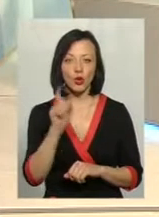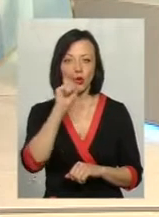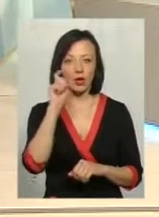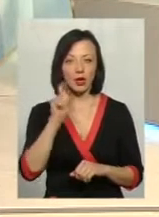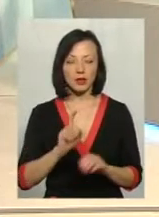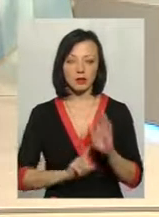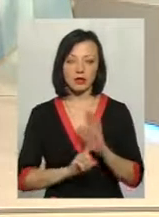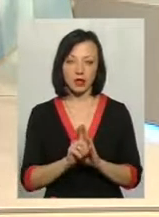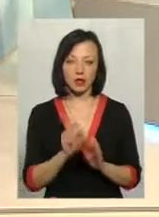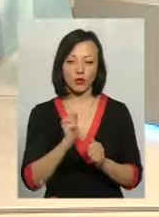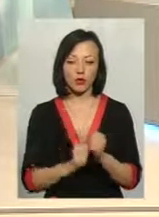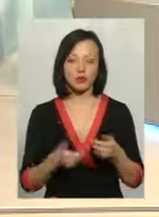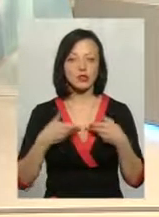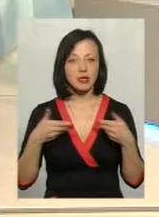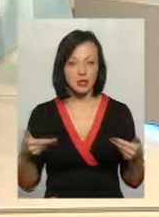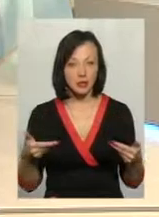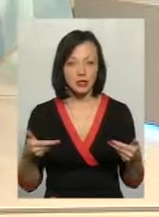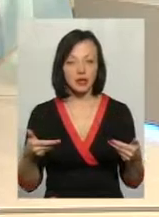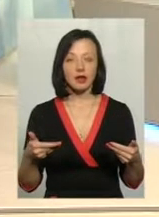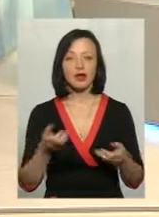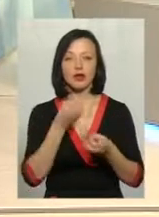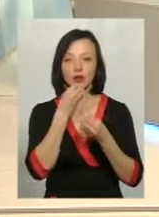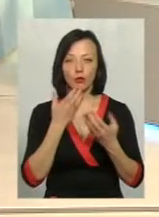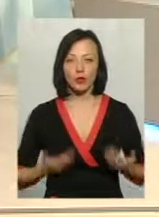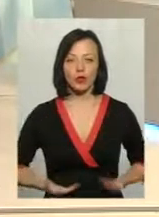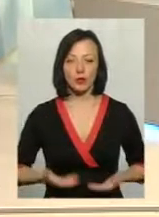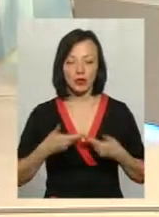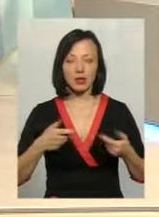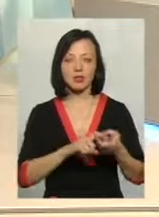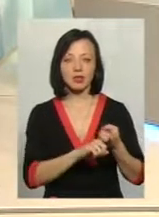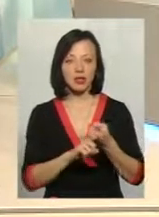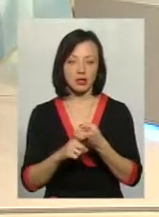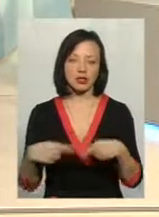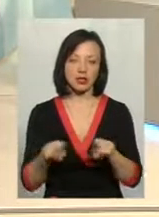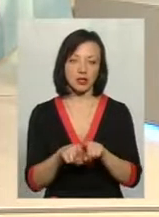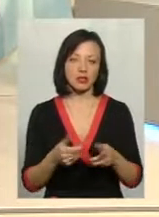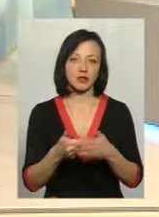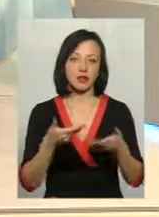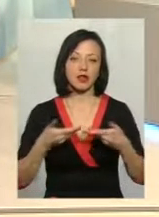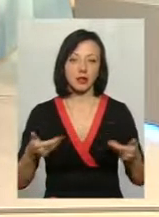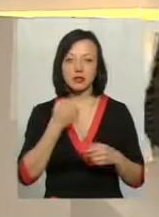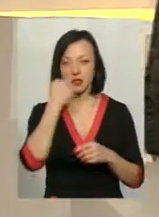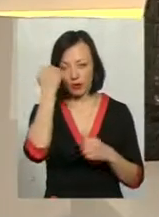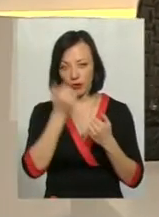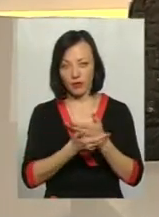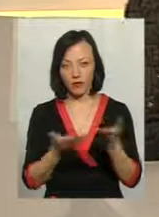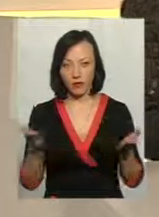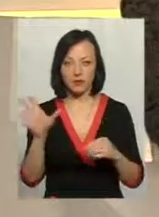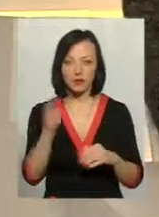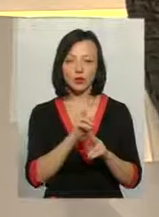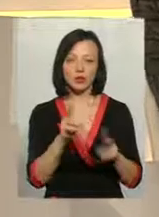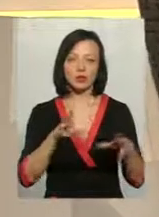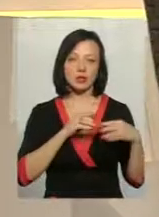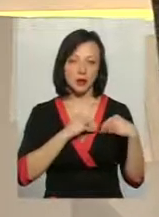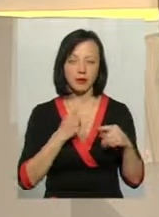Україна починається з кожного з нас, і добробут нас залежить теж насамперед від нас. Дякую вам, дякую всім, хто